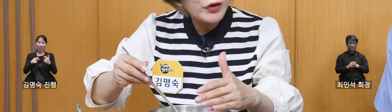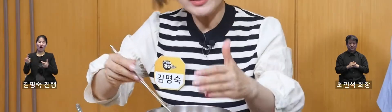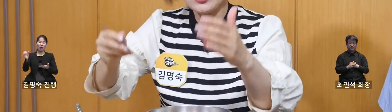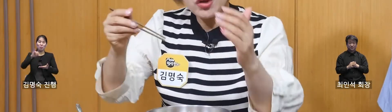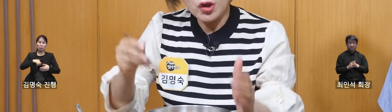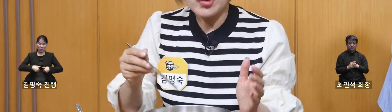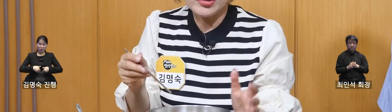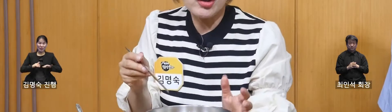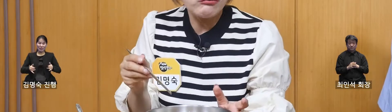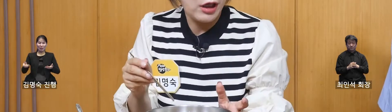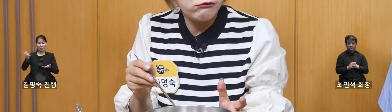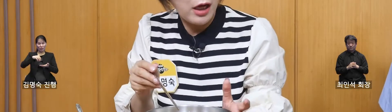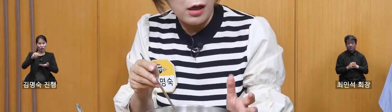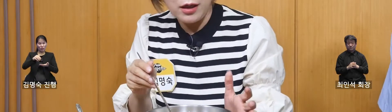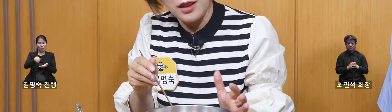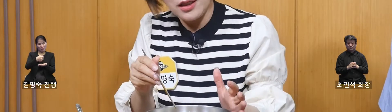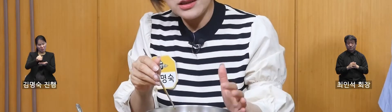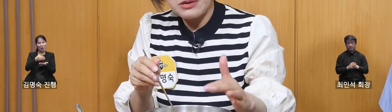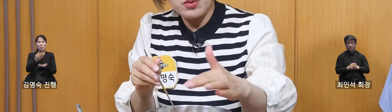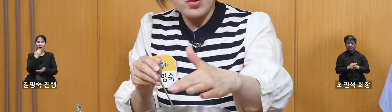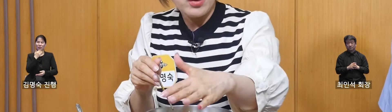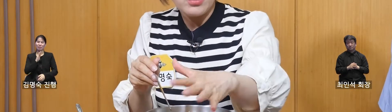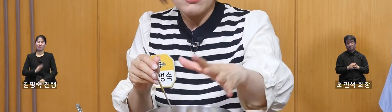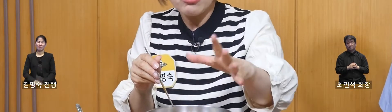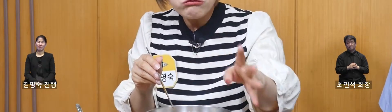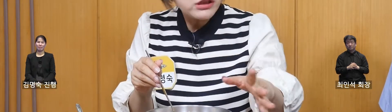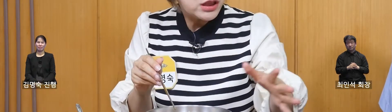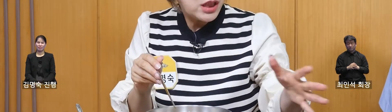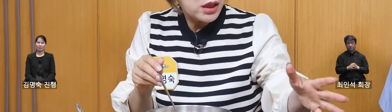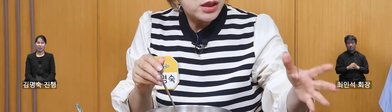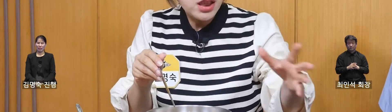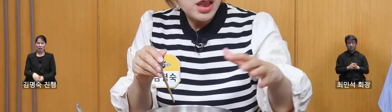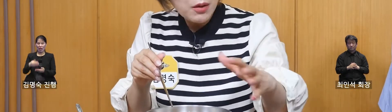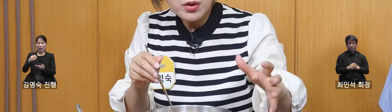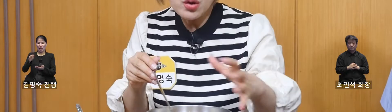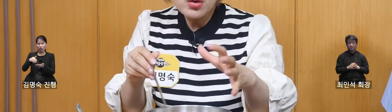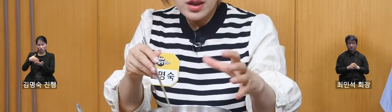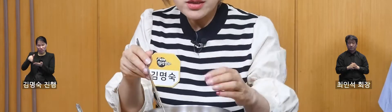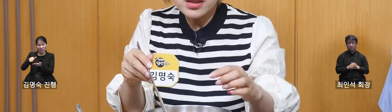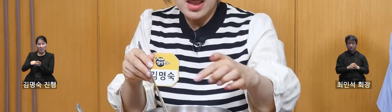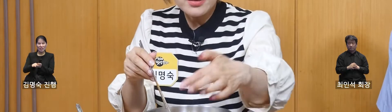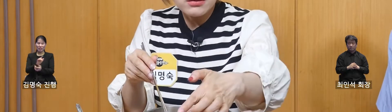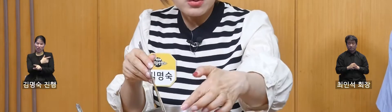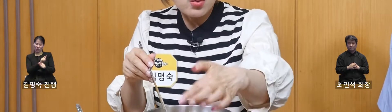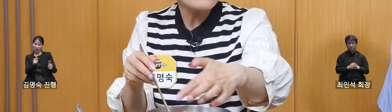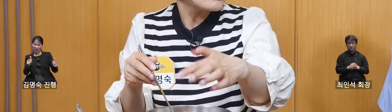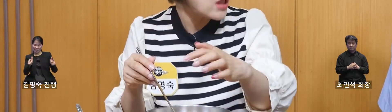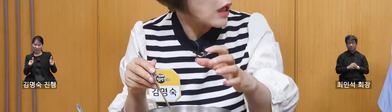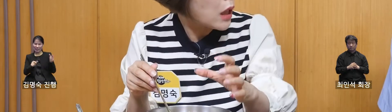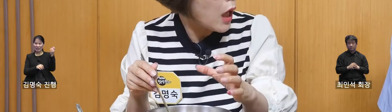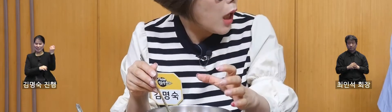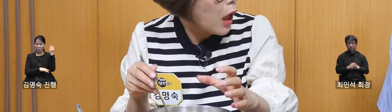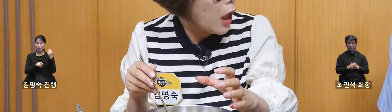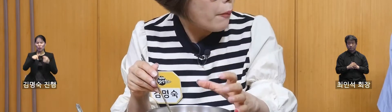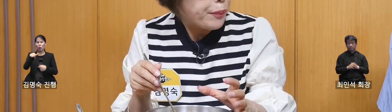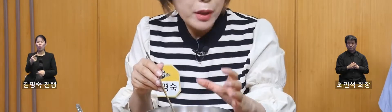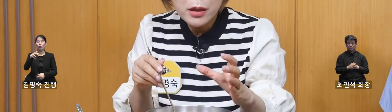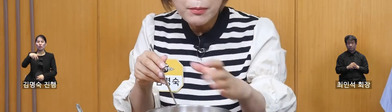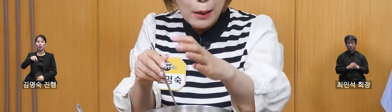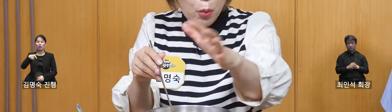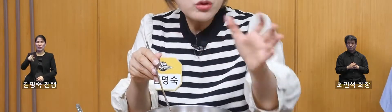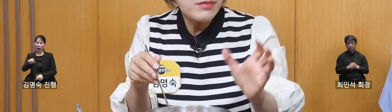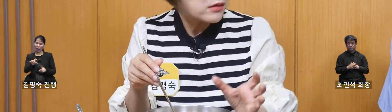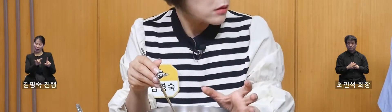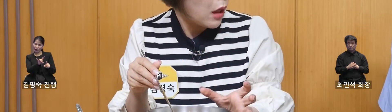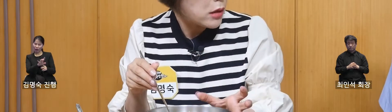드실 분은 더 넣어서 드셔도 되고요. 네네. 그러니까 뭐 두루치기라든가 뭐 여러 가지 하여튼 요 고추장 하나가 네네.